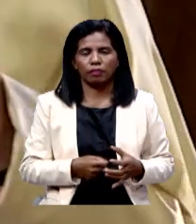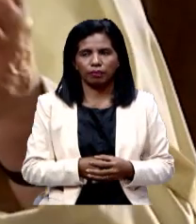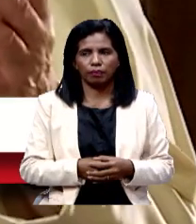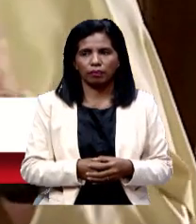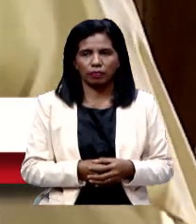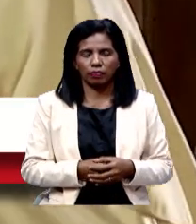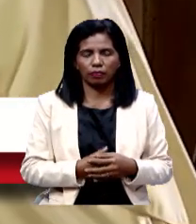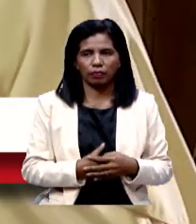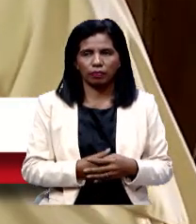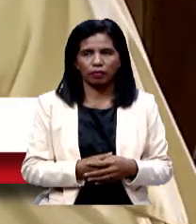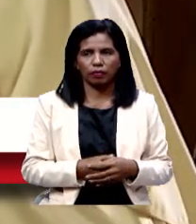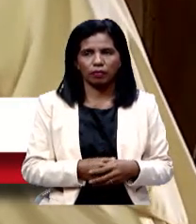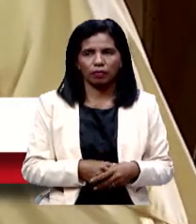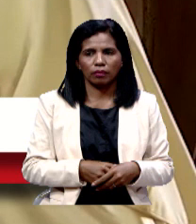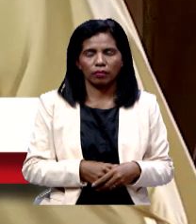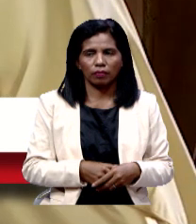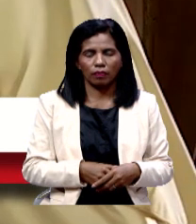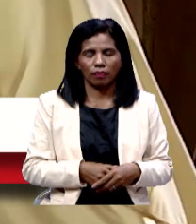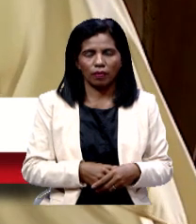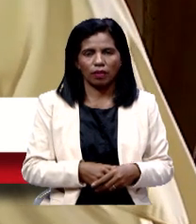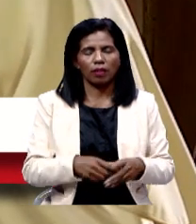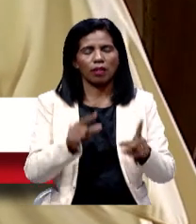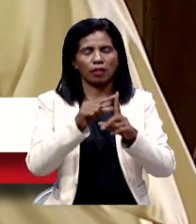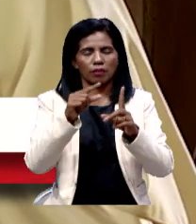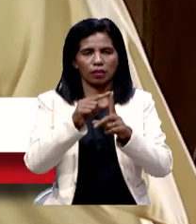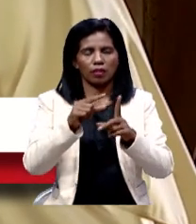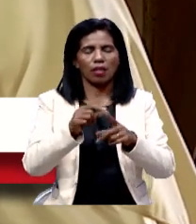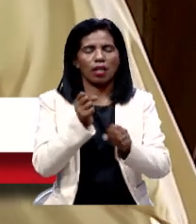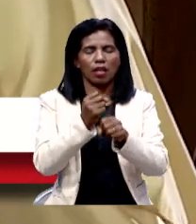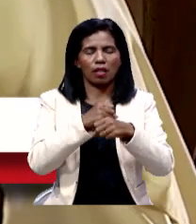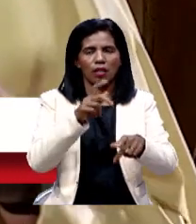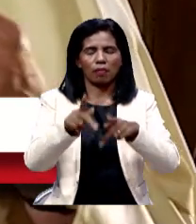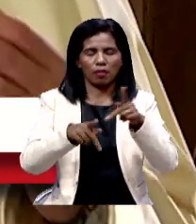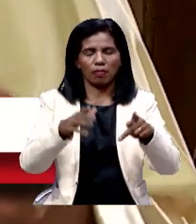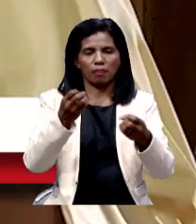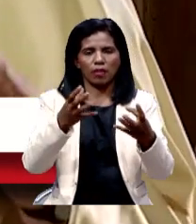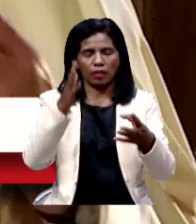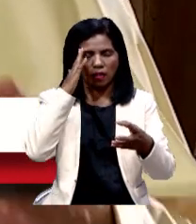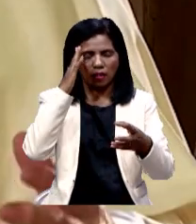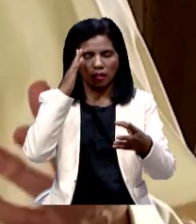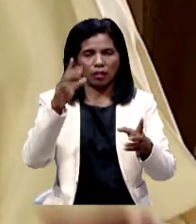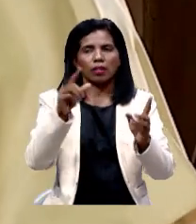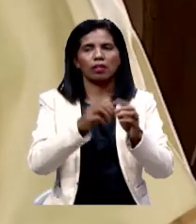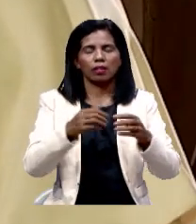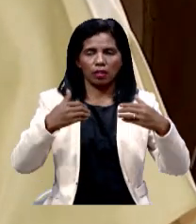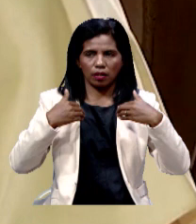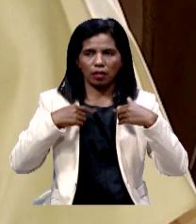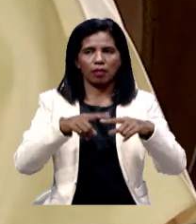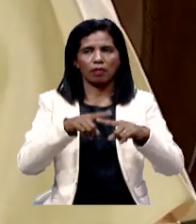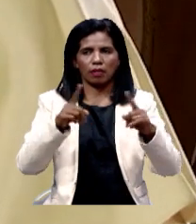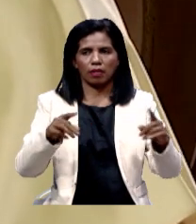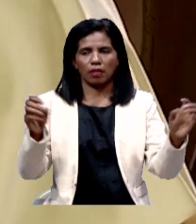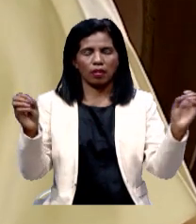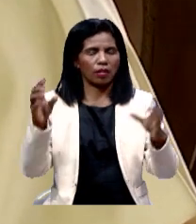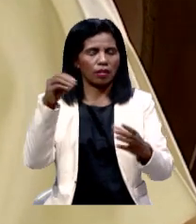coincidenze. Coincidenze sirene hal ema balung hanu in katak liturgia ne behanesan se acontece, mai be idane la